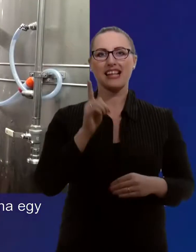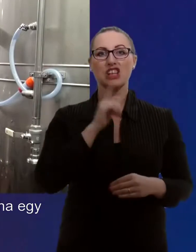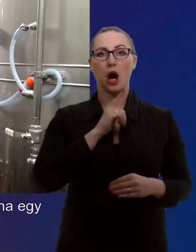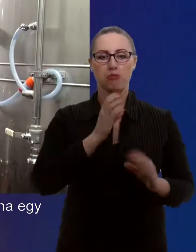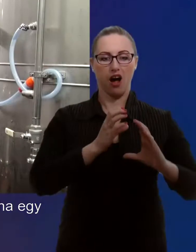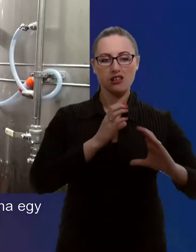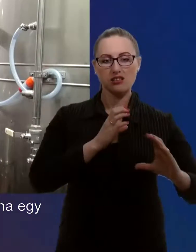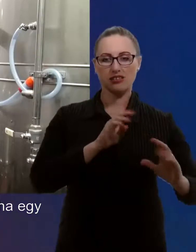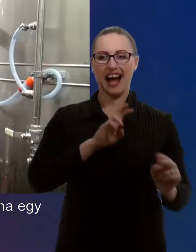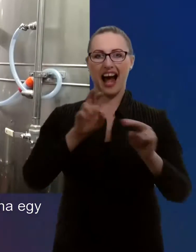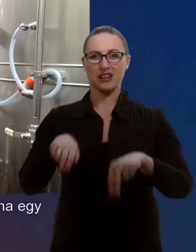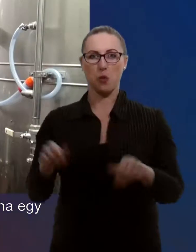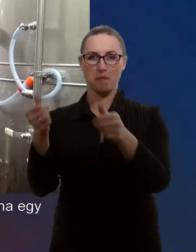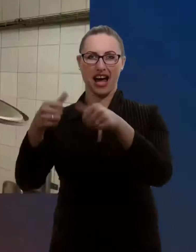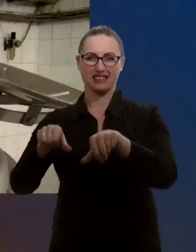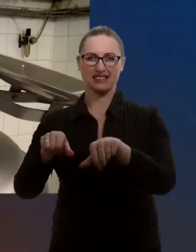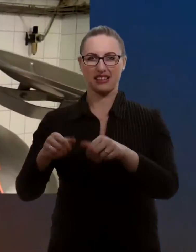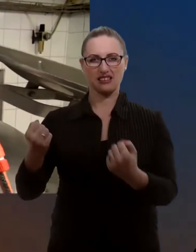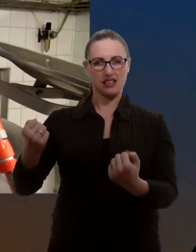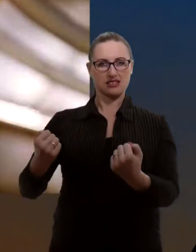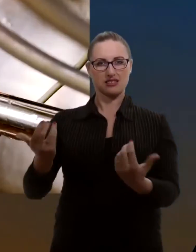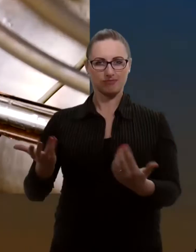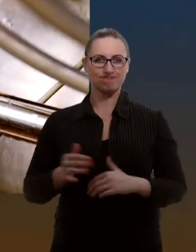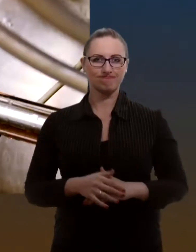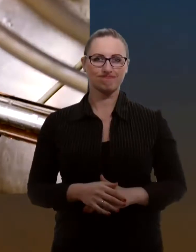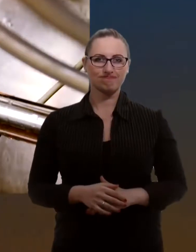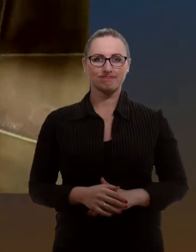Trabantból átülnénk egy Mercedesbe.